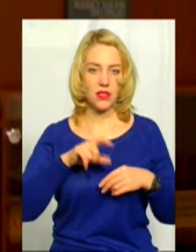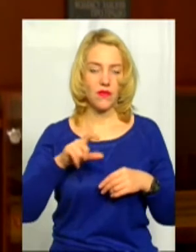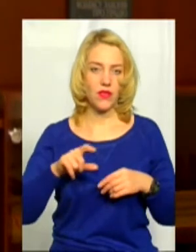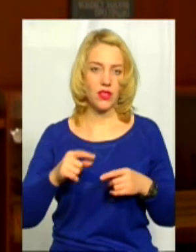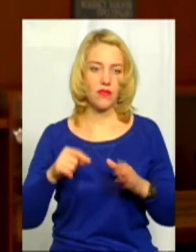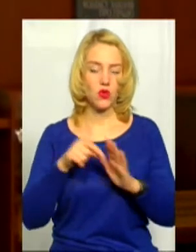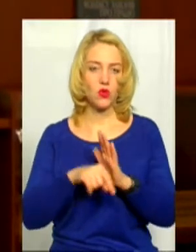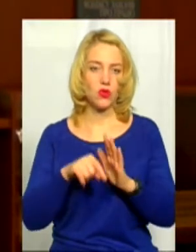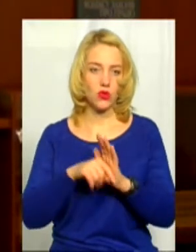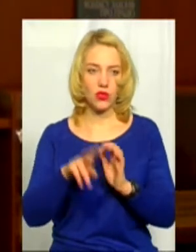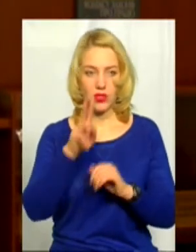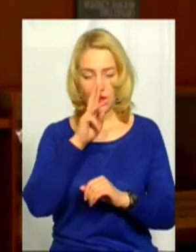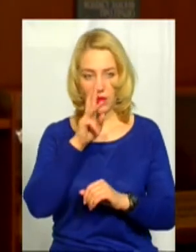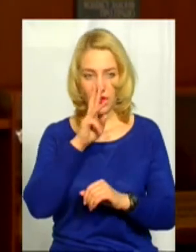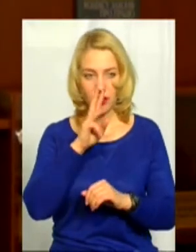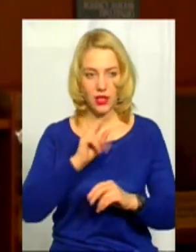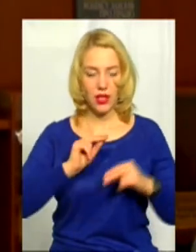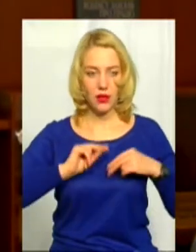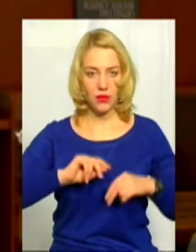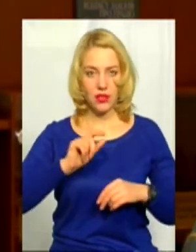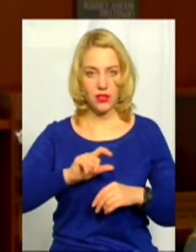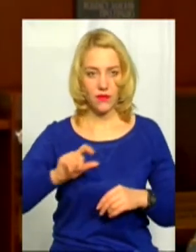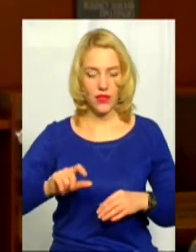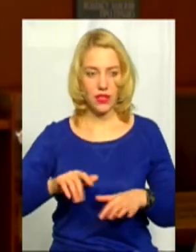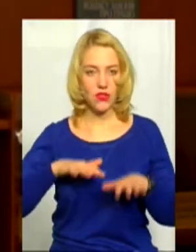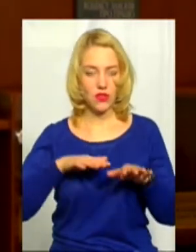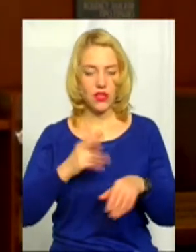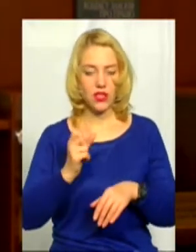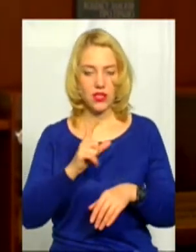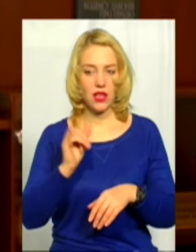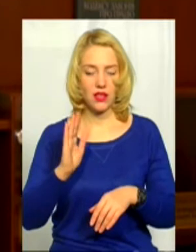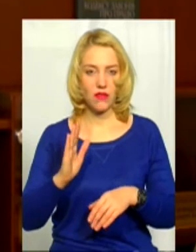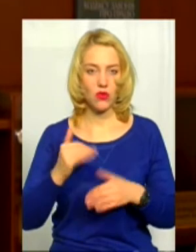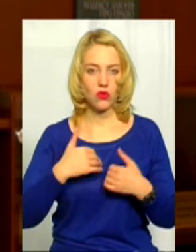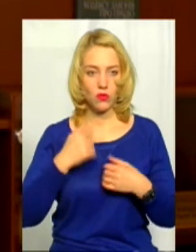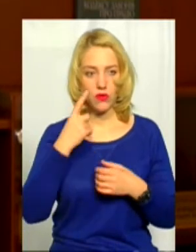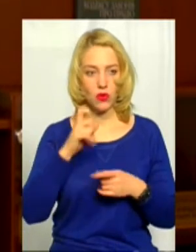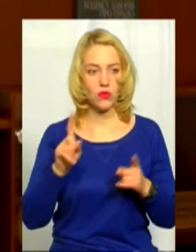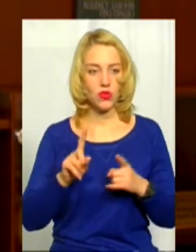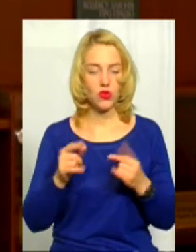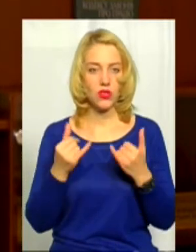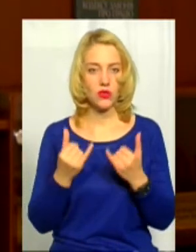Стосовно заробітної плати працівників швейних цехів, хочу повідомити, що на сьогодні вона